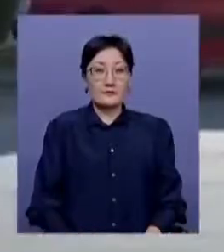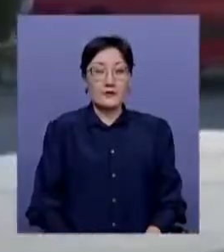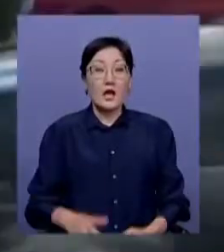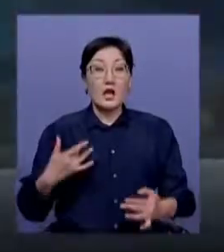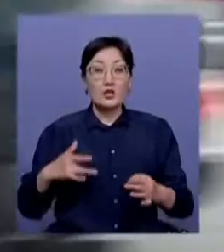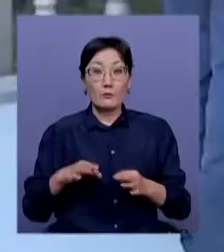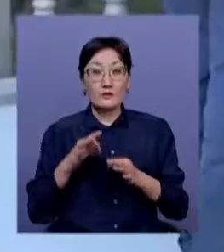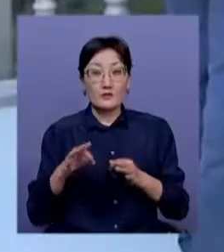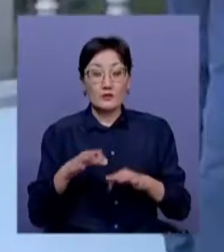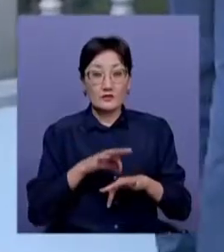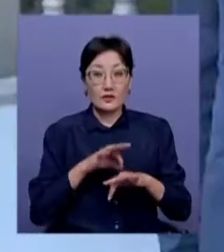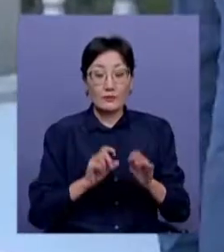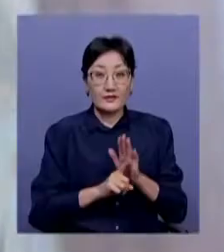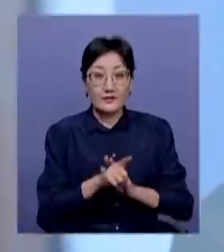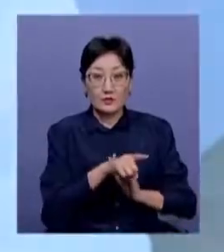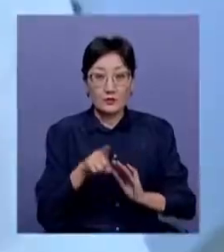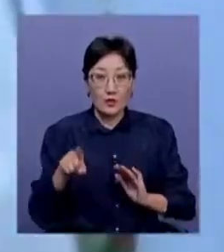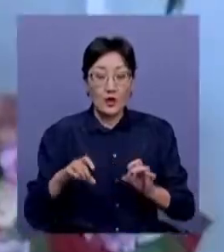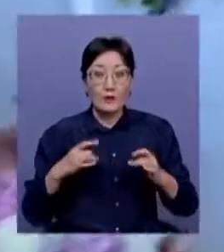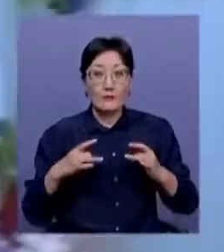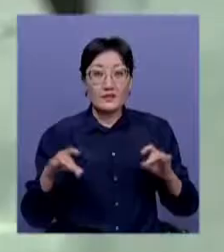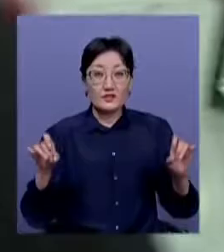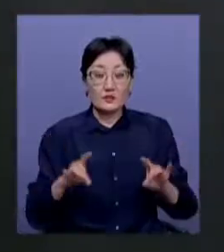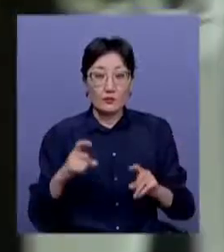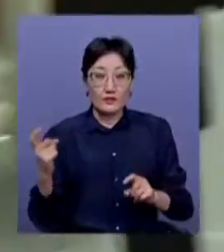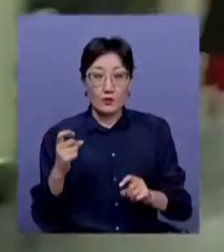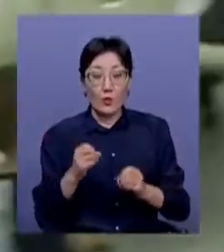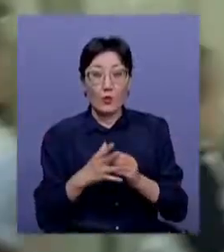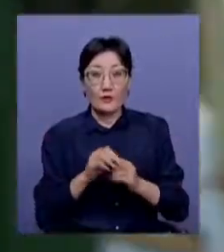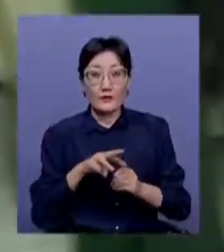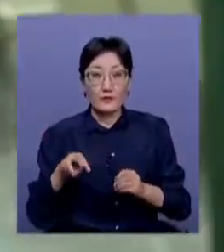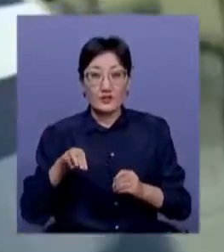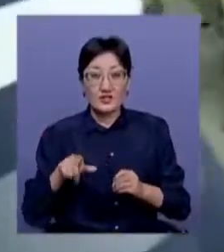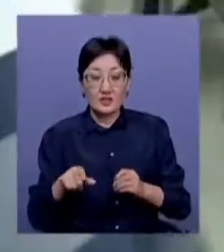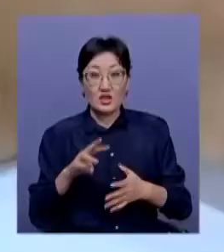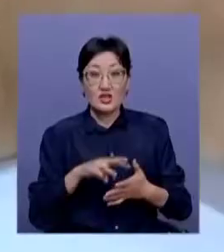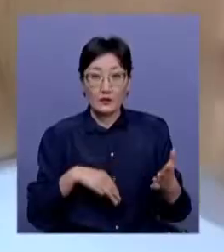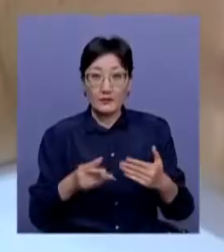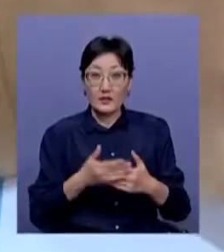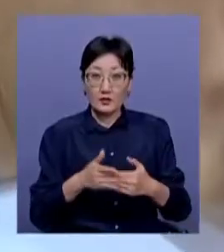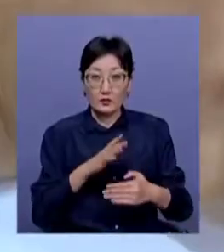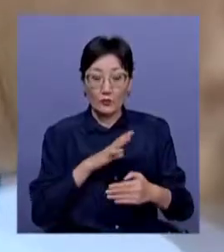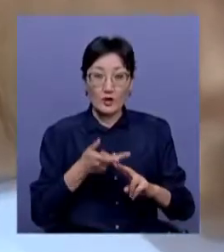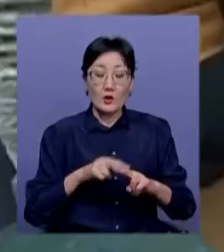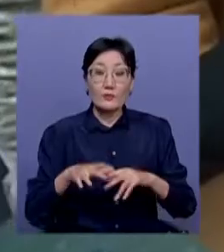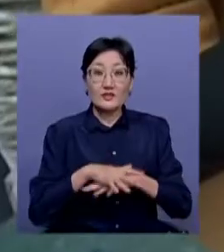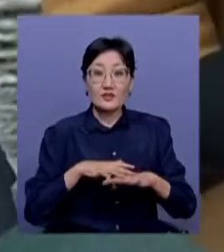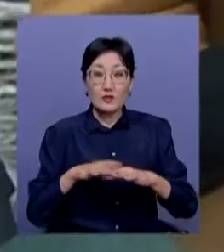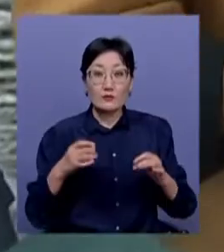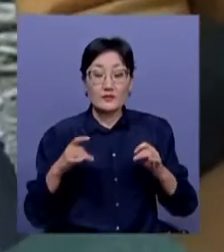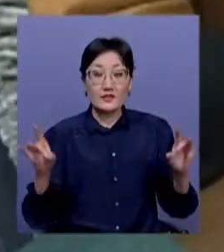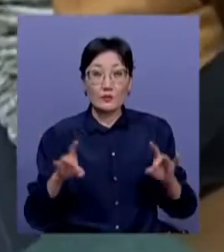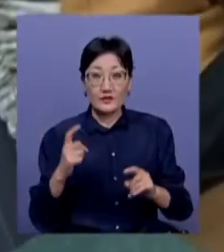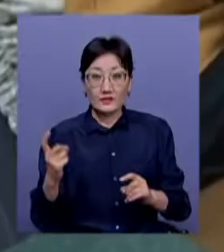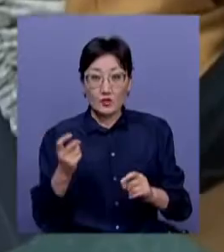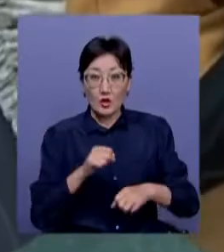Жамбыл облысында пандемия басталғалы бері тойхана иелері 15 миллион теңге көлемінде айыппұл арқалады. Дегенмен бұл халықты да мейрамхана